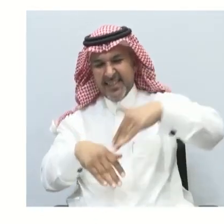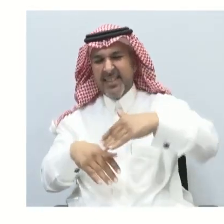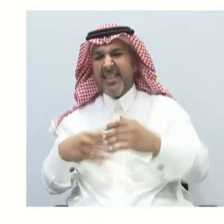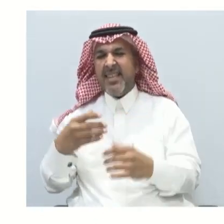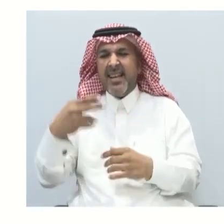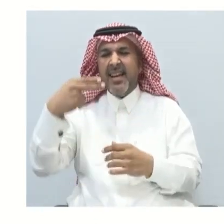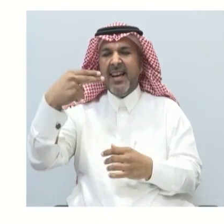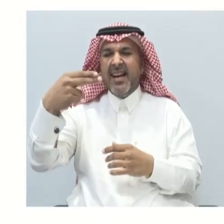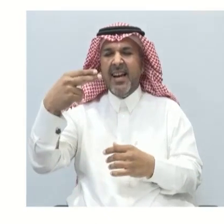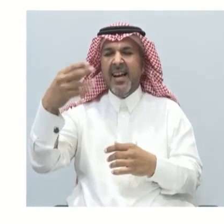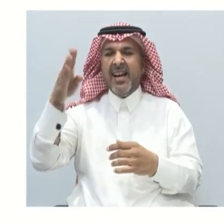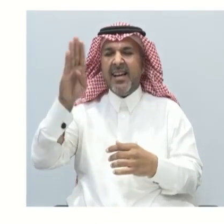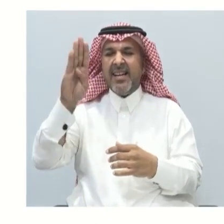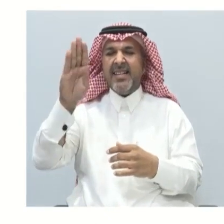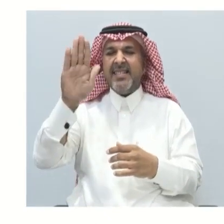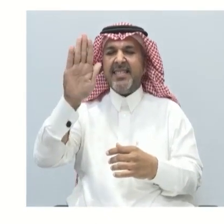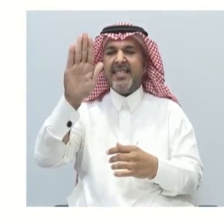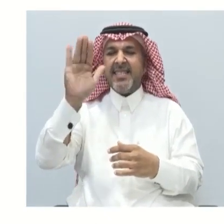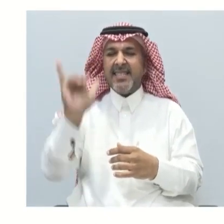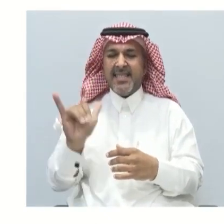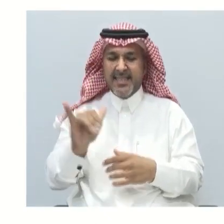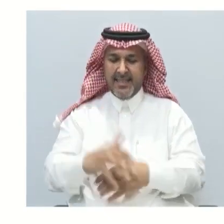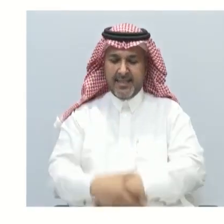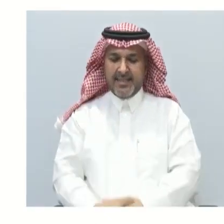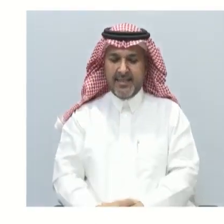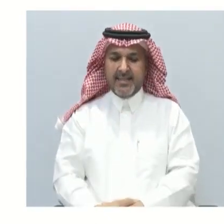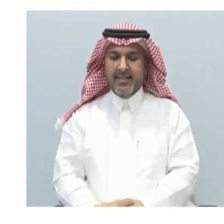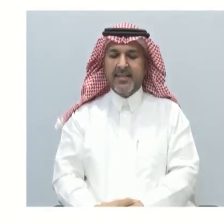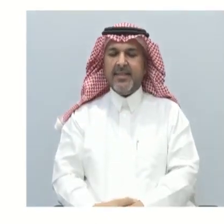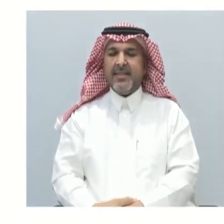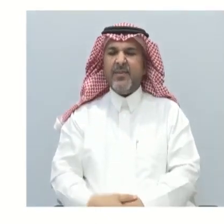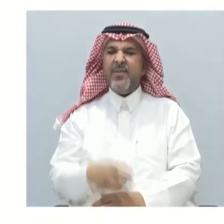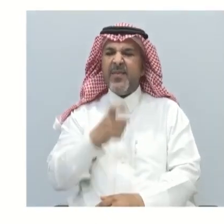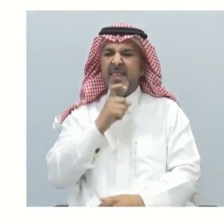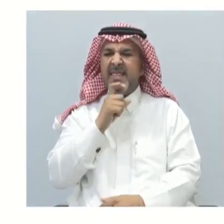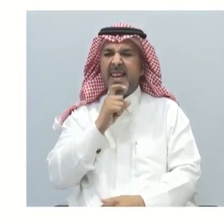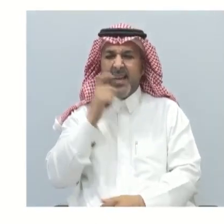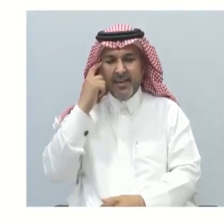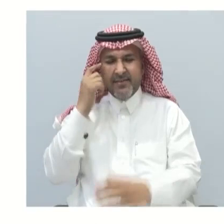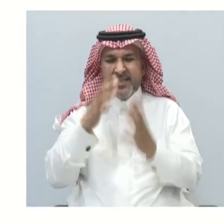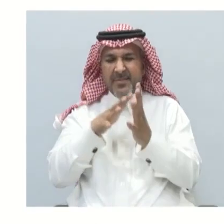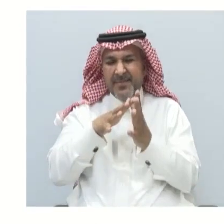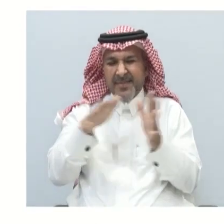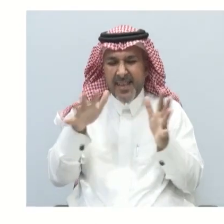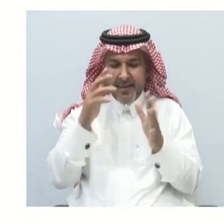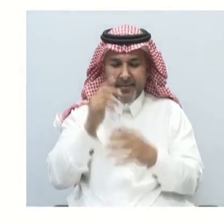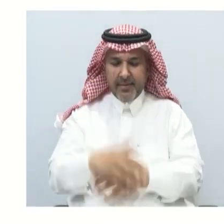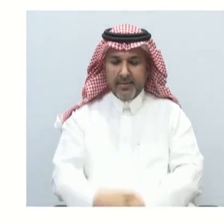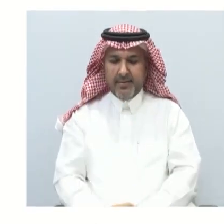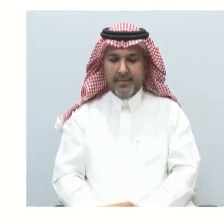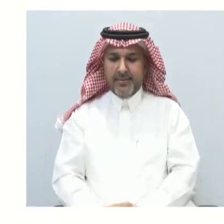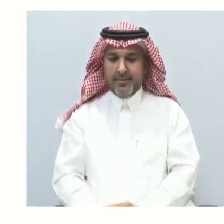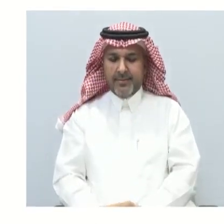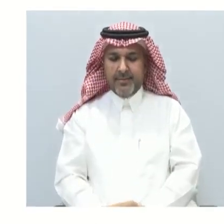فبالتالي يعتبر ارتباط عكسي ولكن ممكن يصير ضعيف يعني عرفتوا يعني احنا يعني كانه هنا في ارتباط